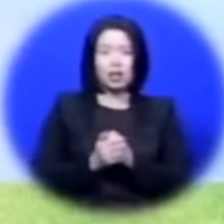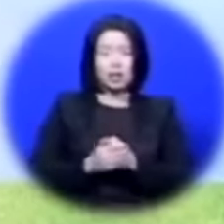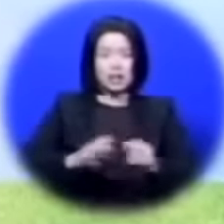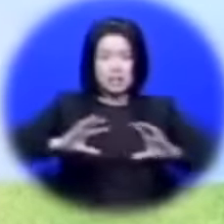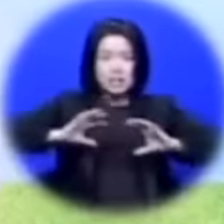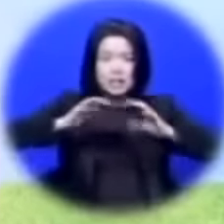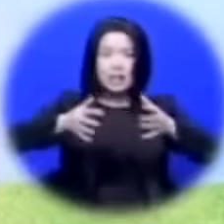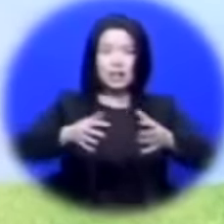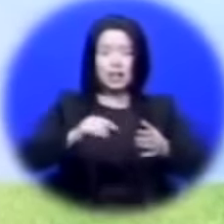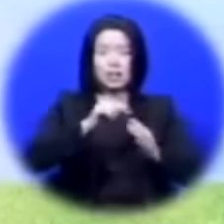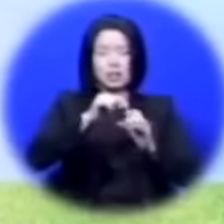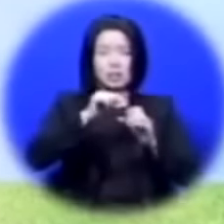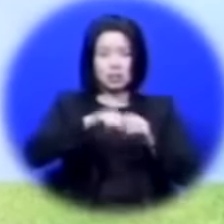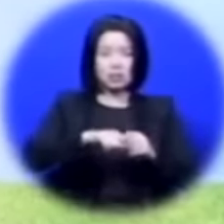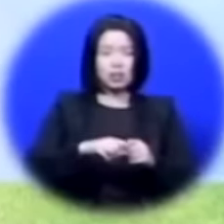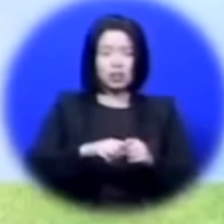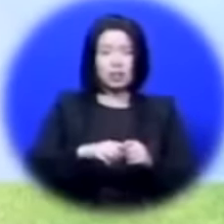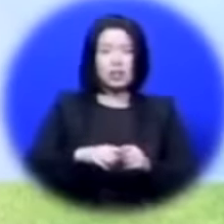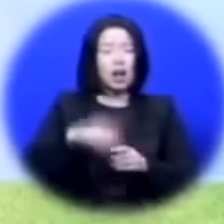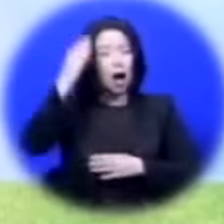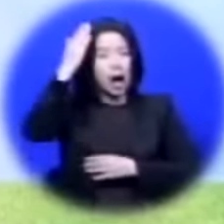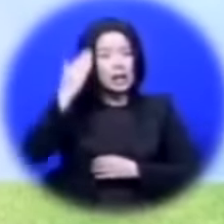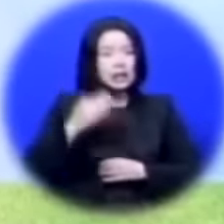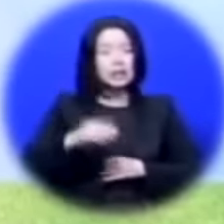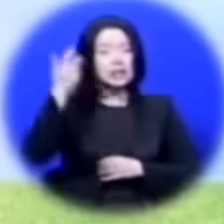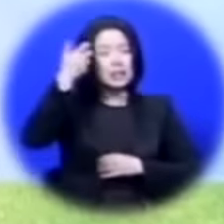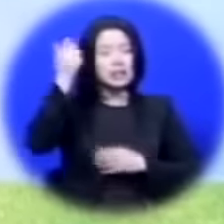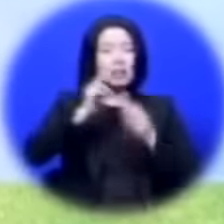세계적인 흑인 영과 가수